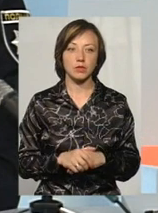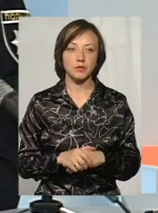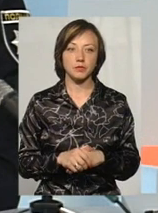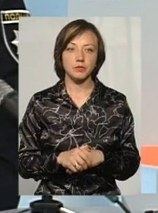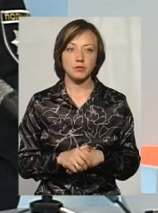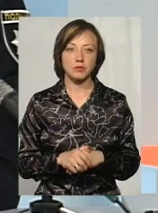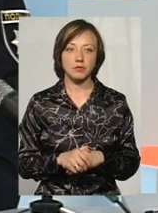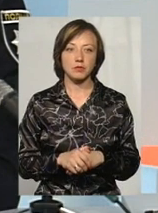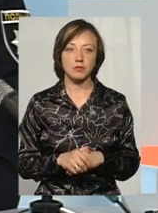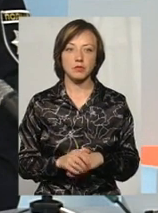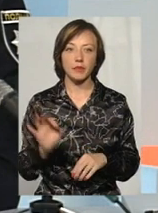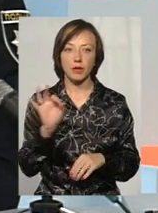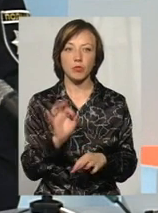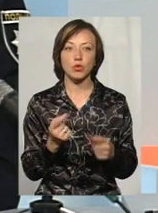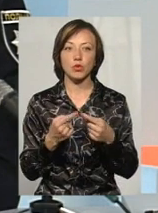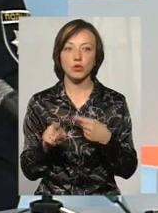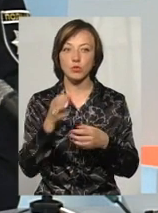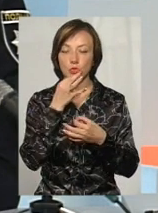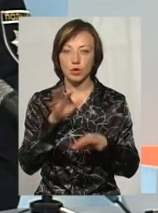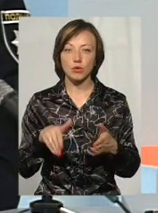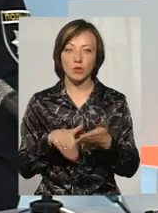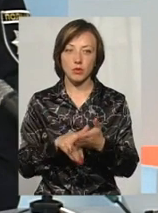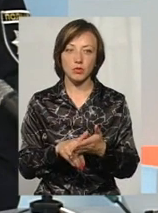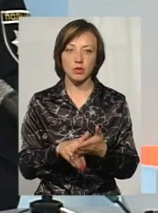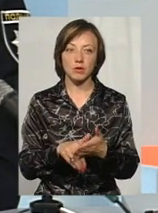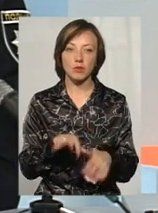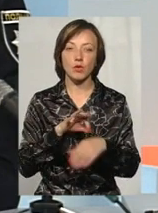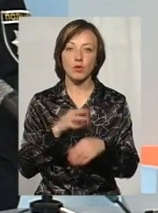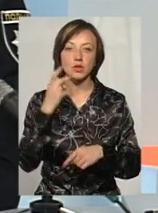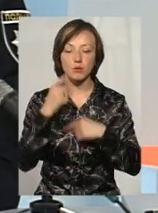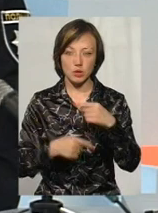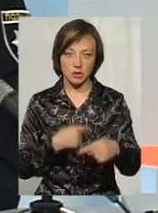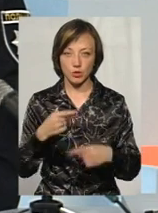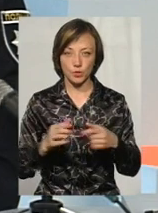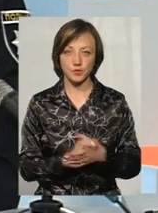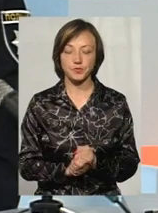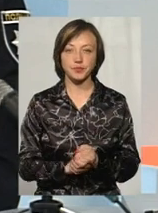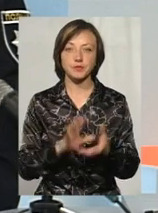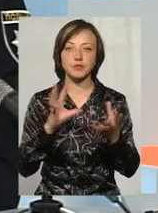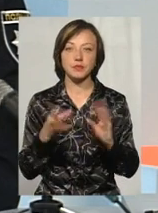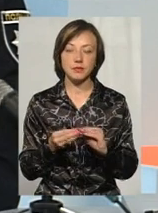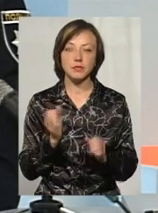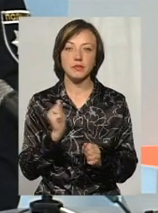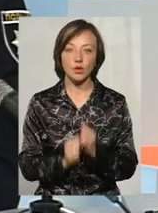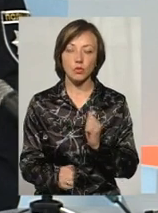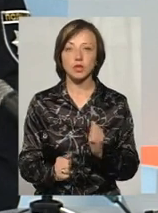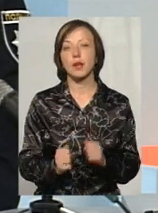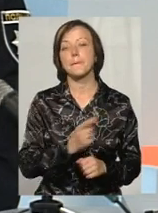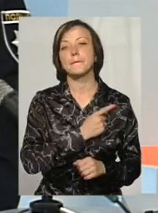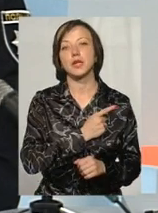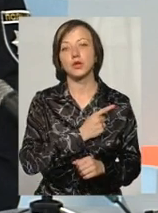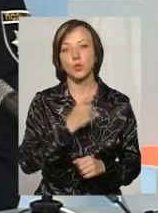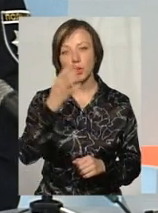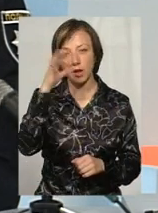заняття. Щодо іншої будь-якої допомоги, то вона проводиться постійно. Взагалі кожен патрульний